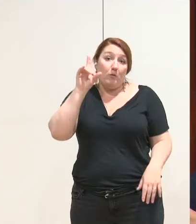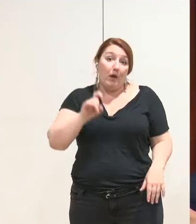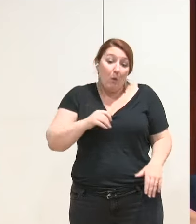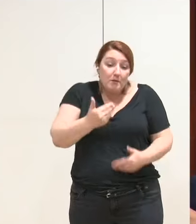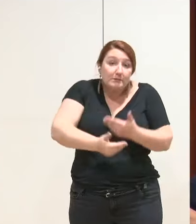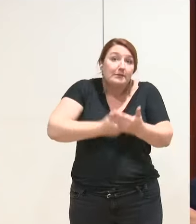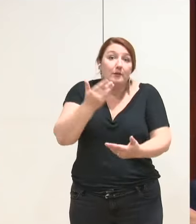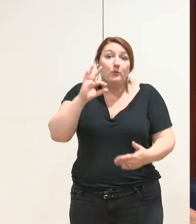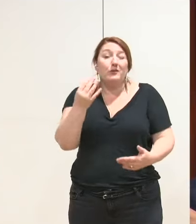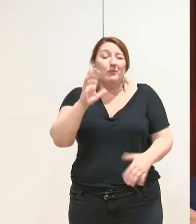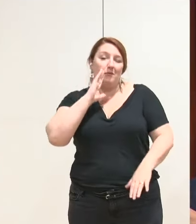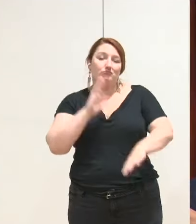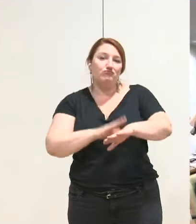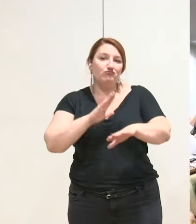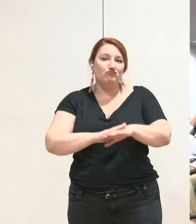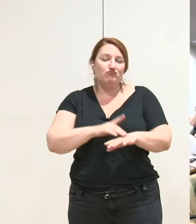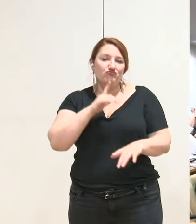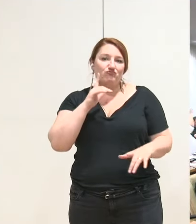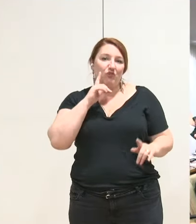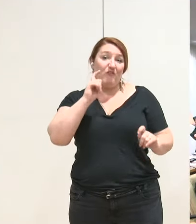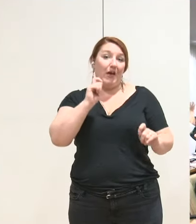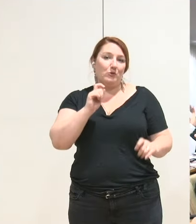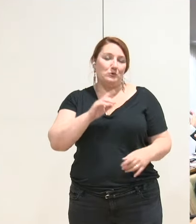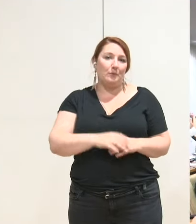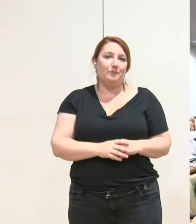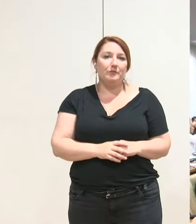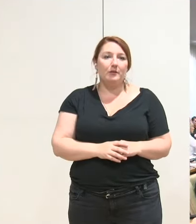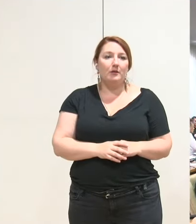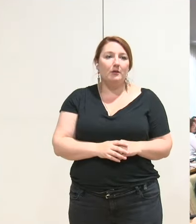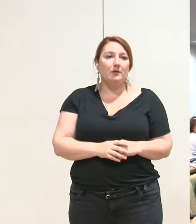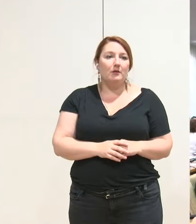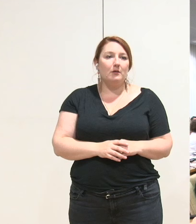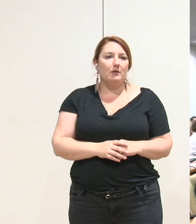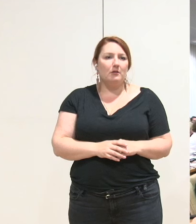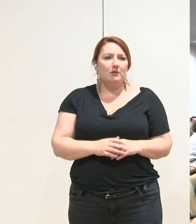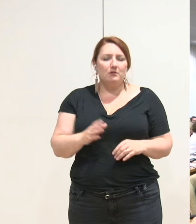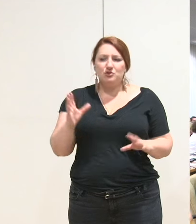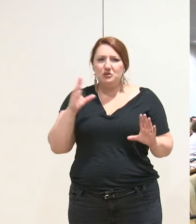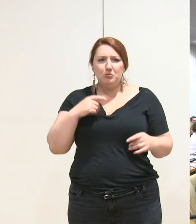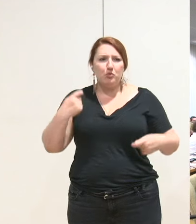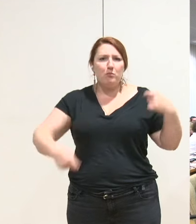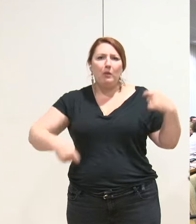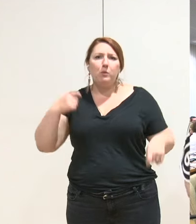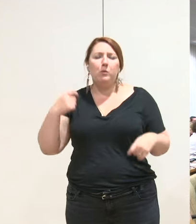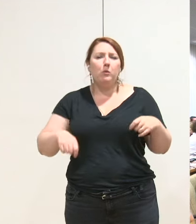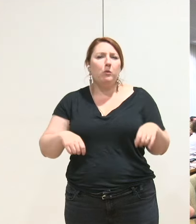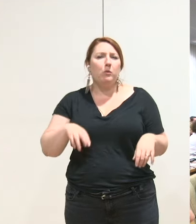attention sur cette question là c'est la batoute de regég comment s'appelle